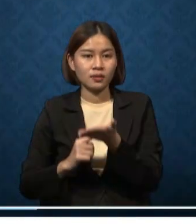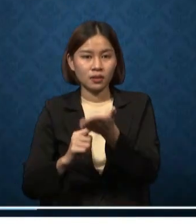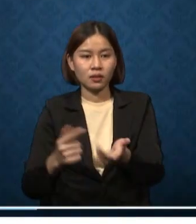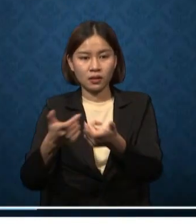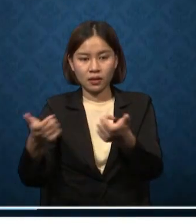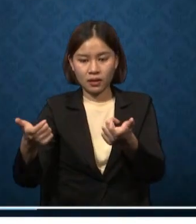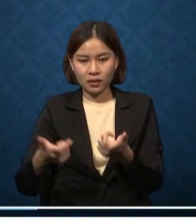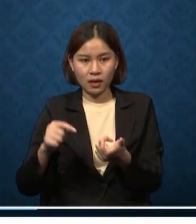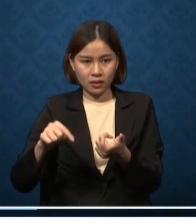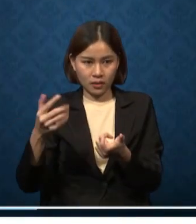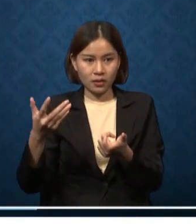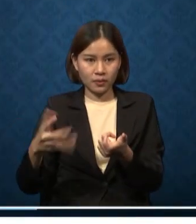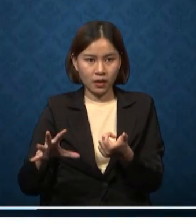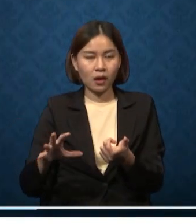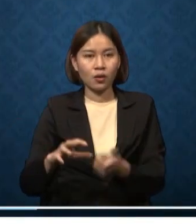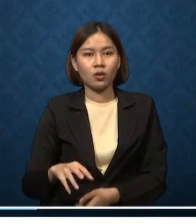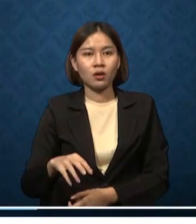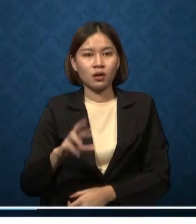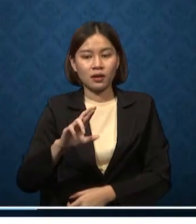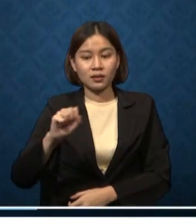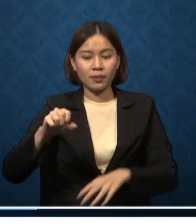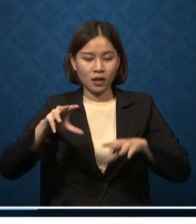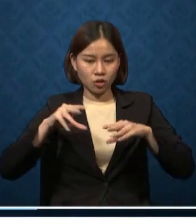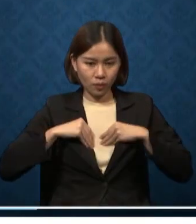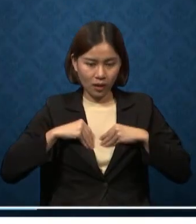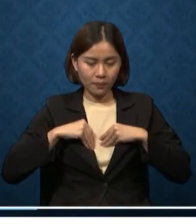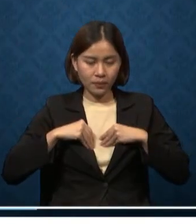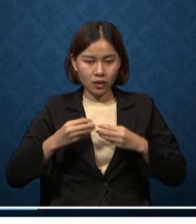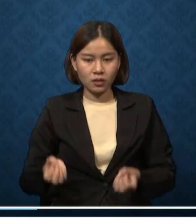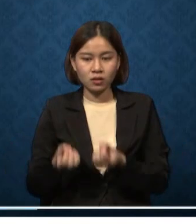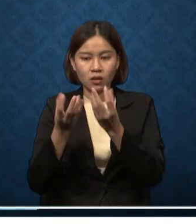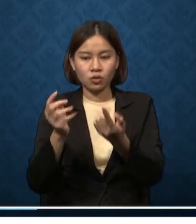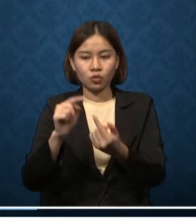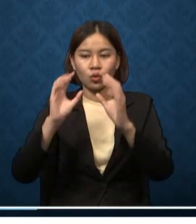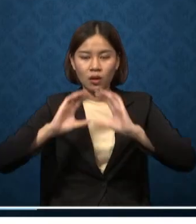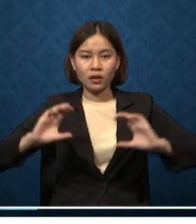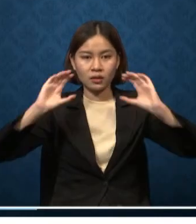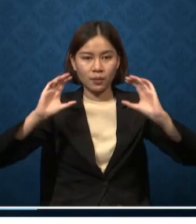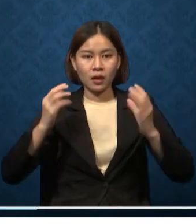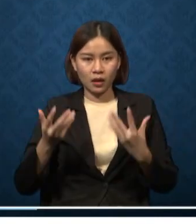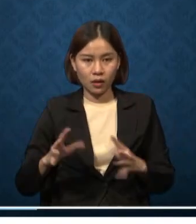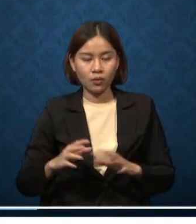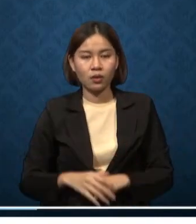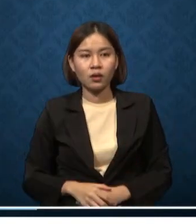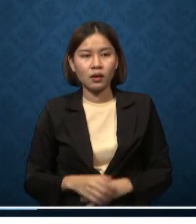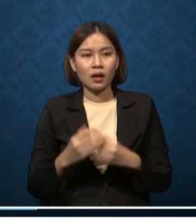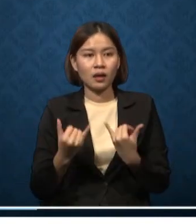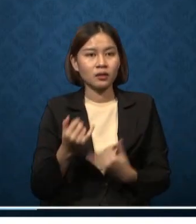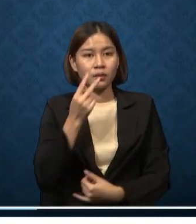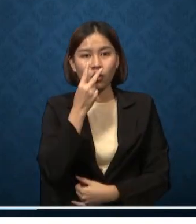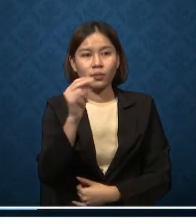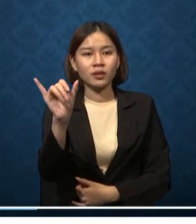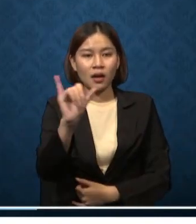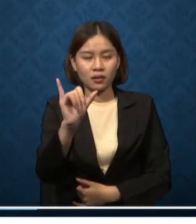นี้ไปแล้วแล้วก็สภาเห็นชอบแล้วก็ส่งไปให้รัฐบาลแล้วนะครับก็อยากจะกราบเรียนท่านว่าอันนี้ผมยังไม่เห็นใน